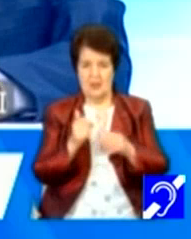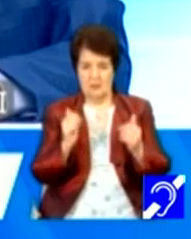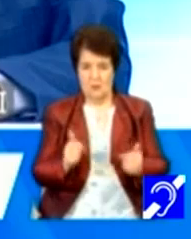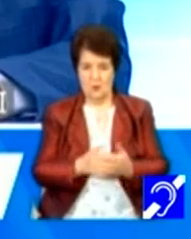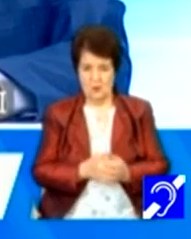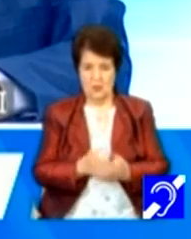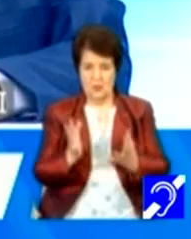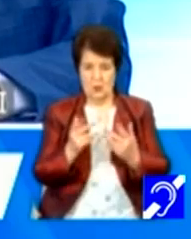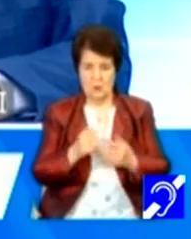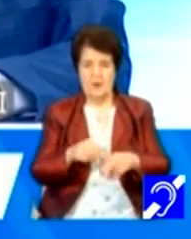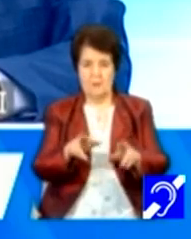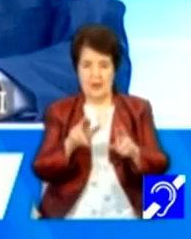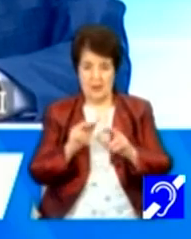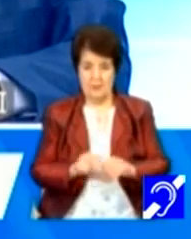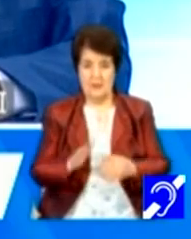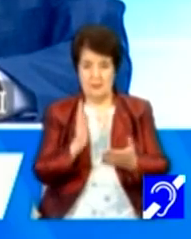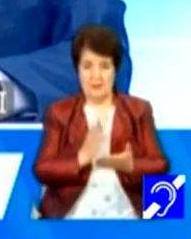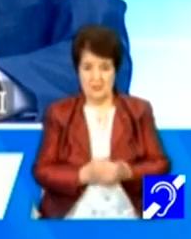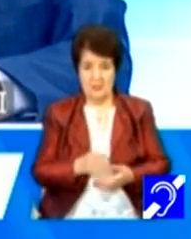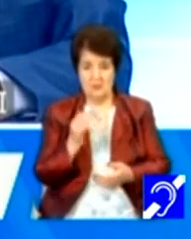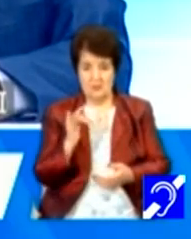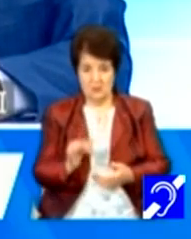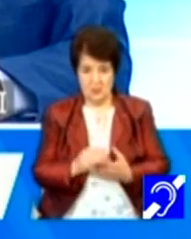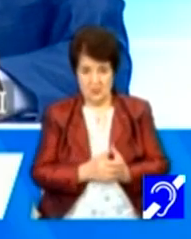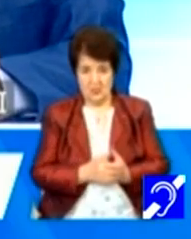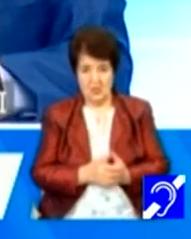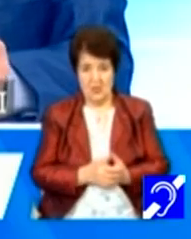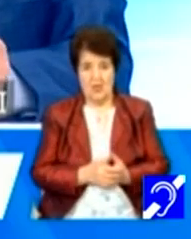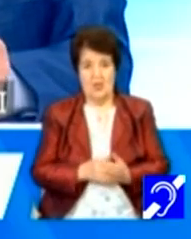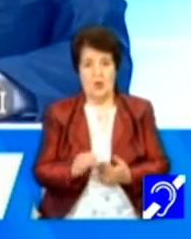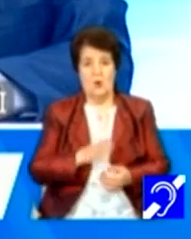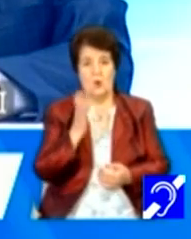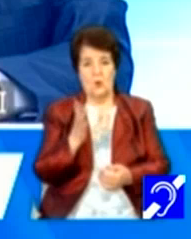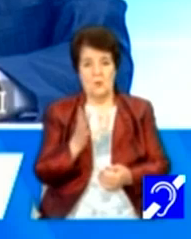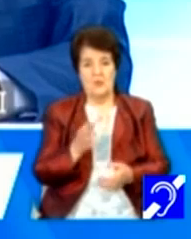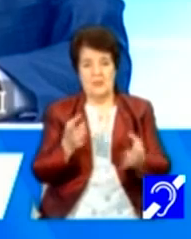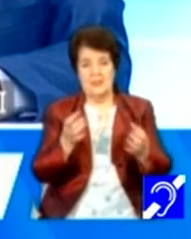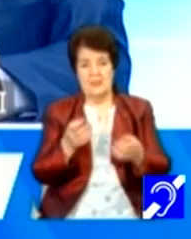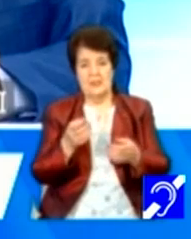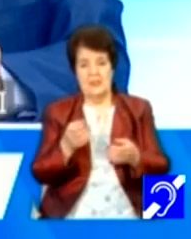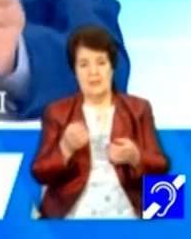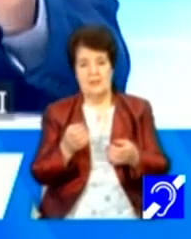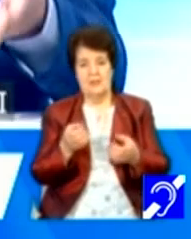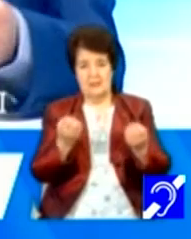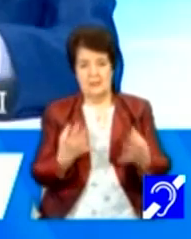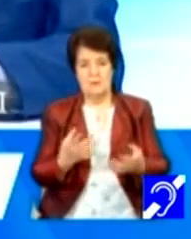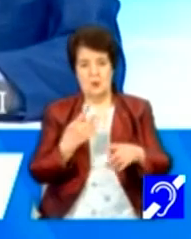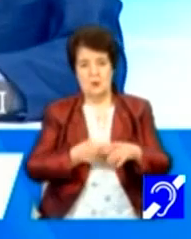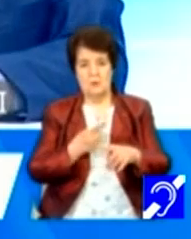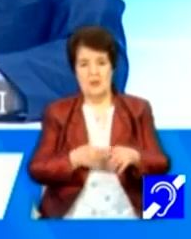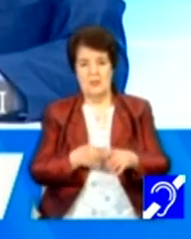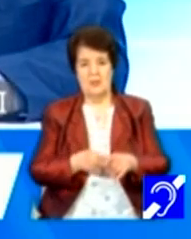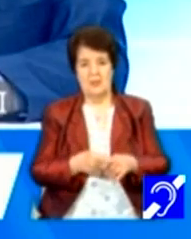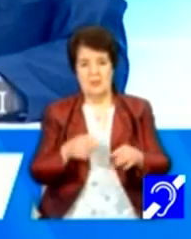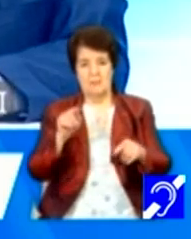din numărul parlamentarilor prezenți și ordinare cu majoritate simplă jumătate plus 1 din, din numărul